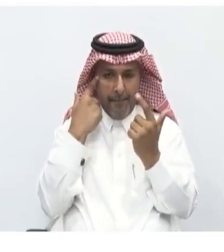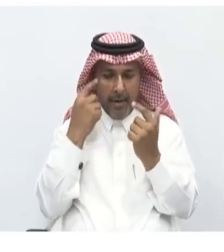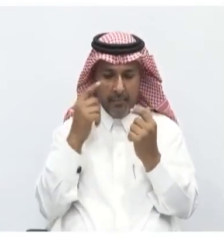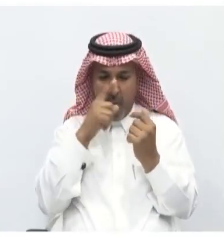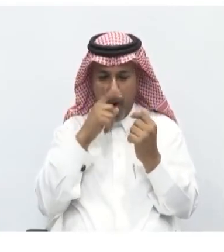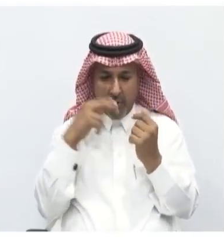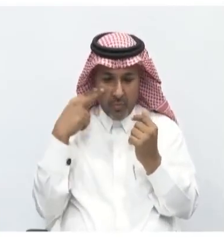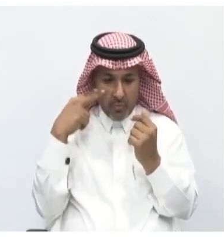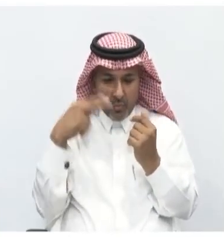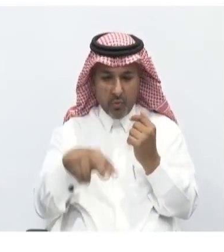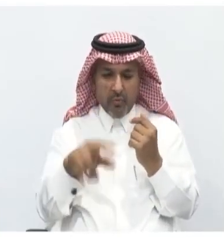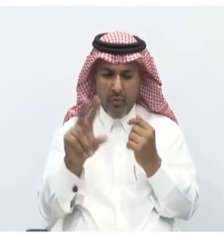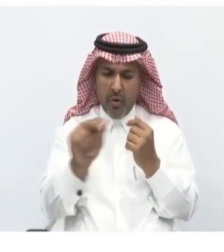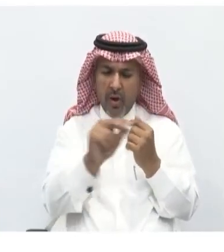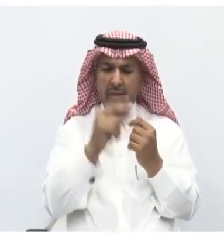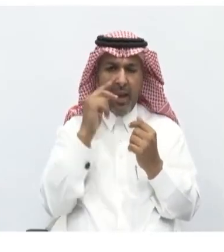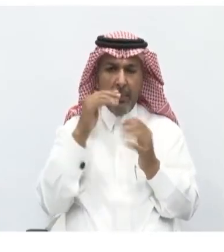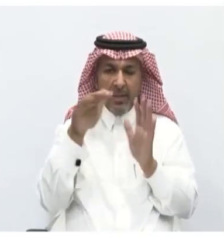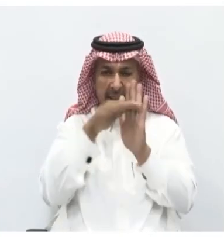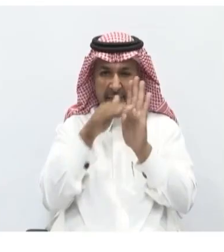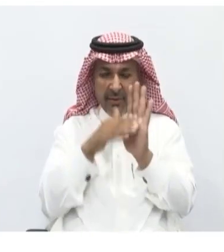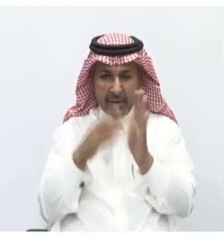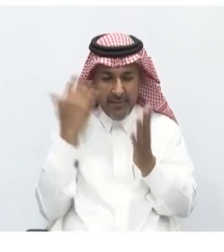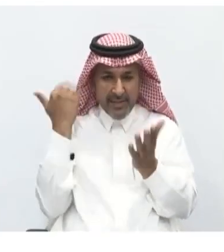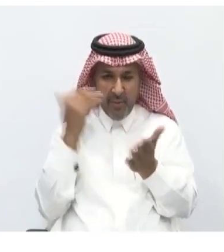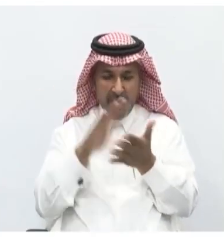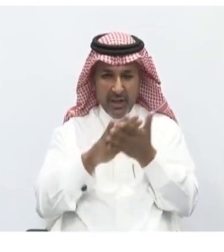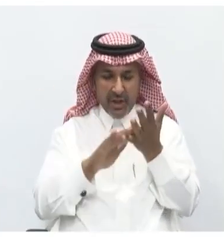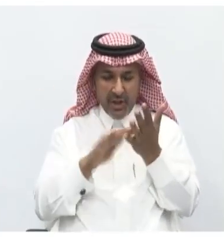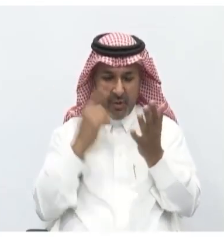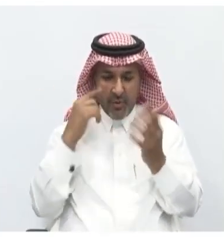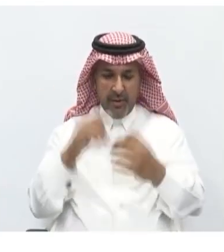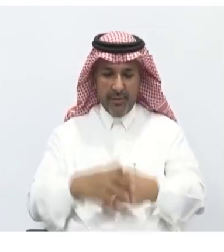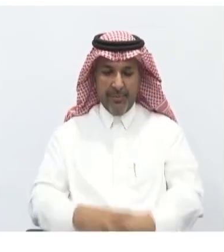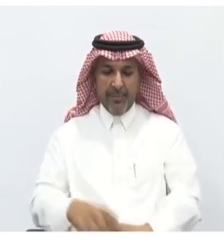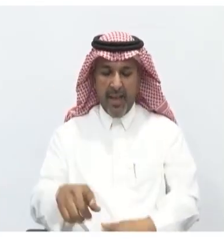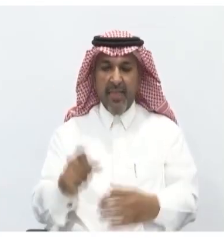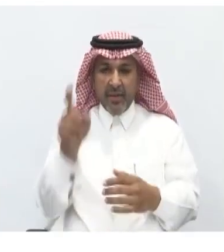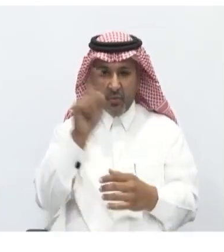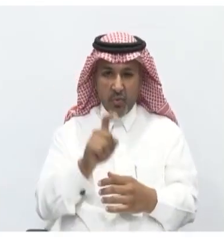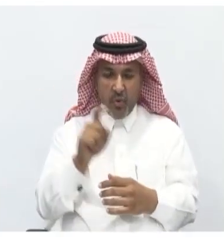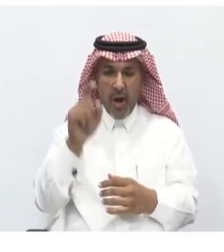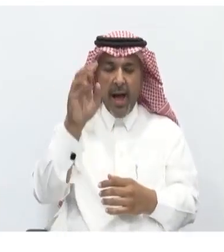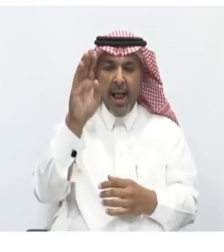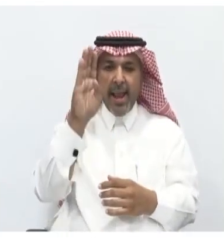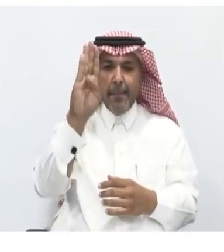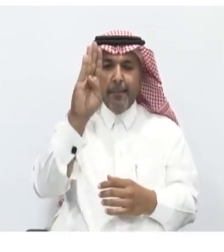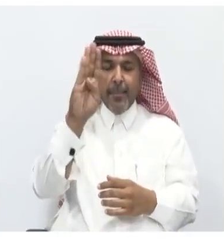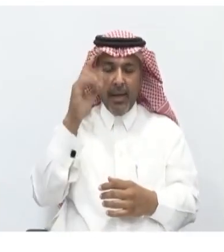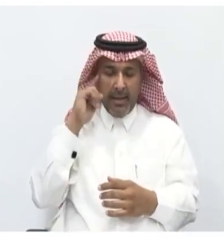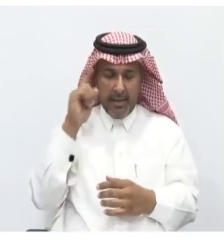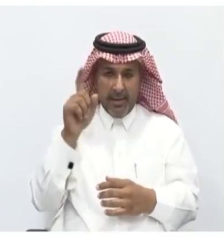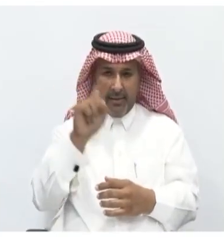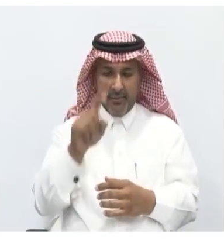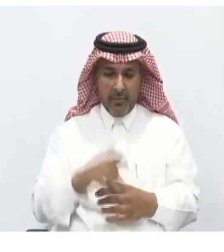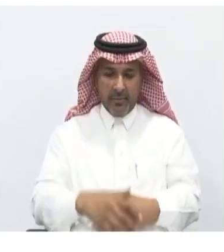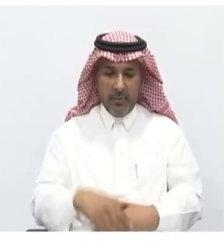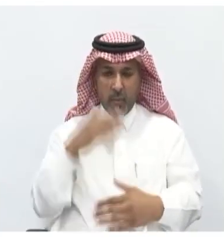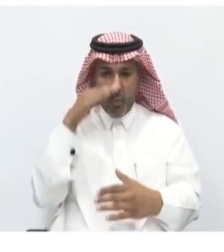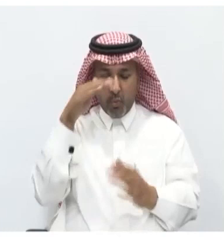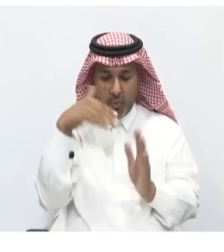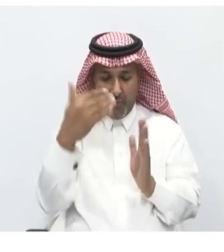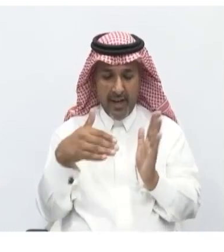العدد الجسيمات والمولات والكتله ستاخذ فقره في الكتاب المدرسي ستقوم بالتطبيق واستخراج